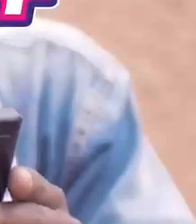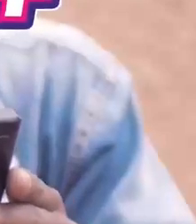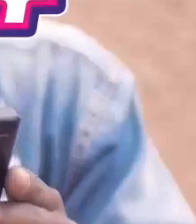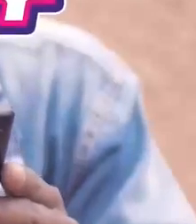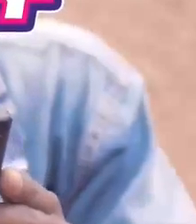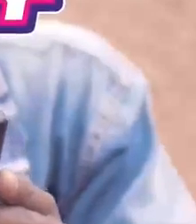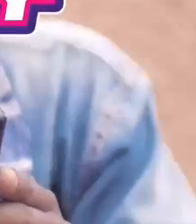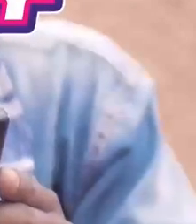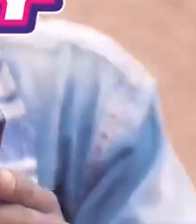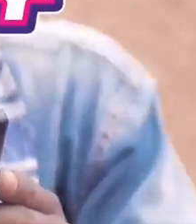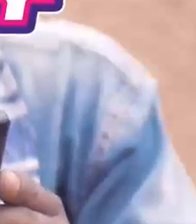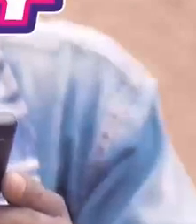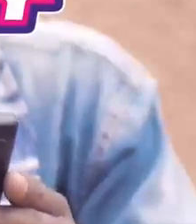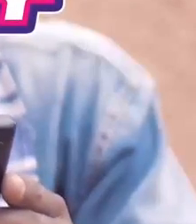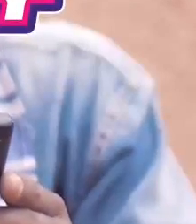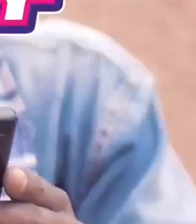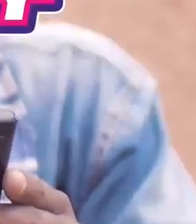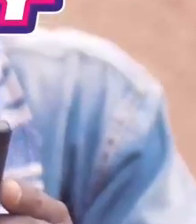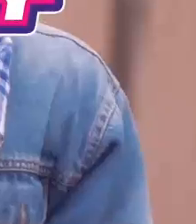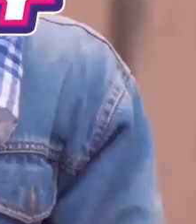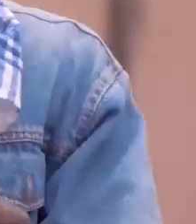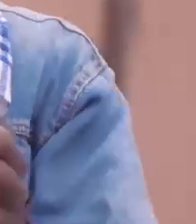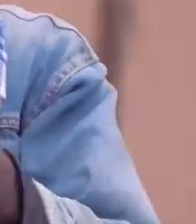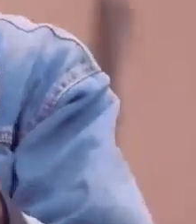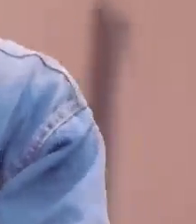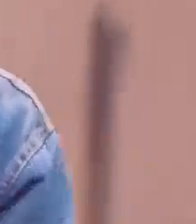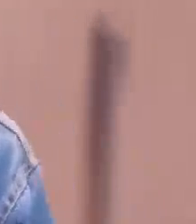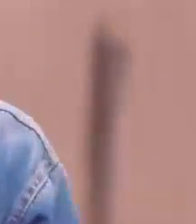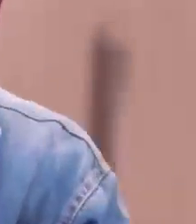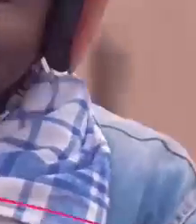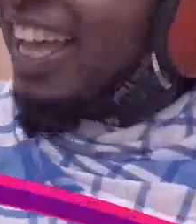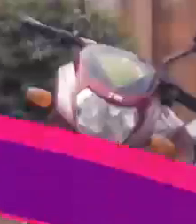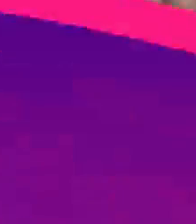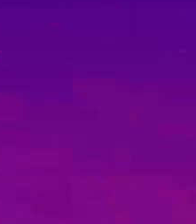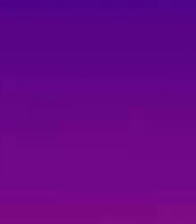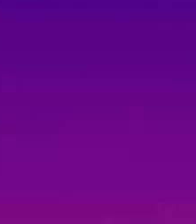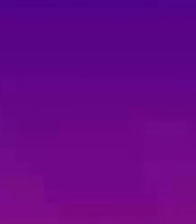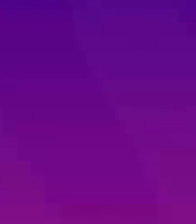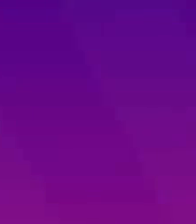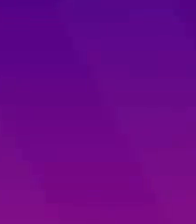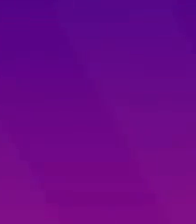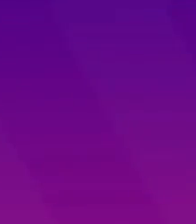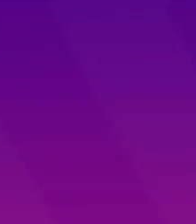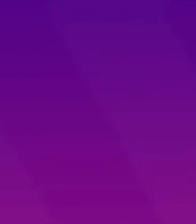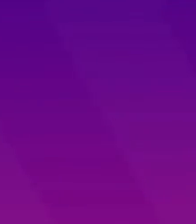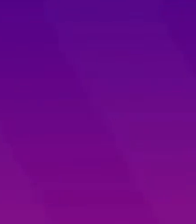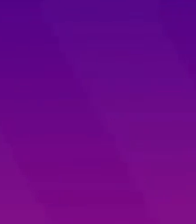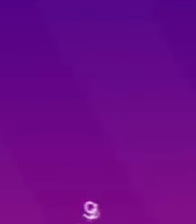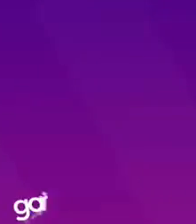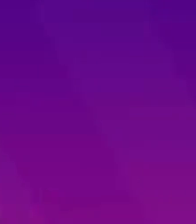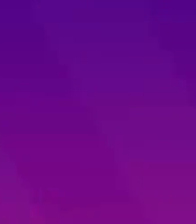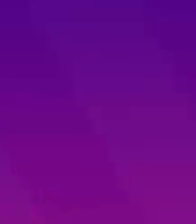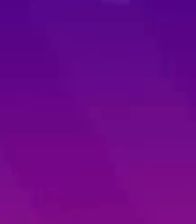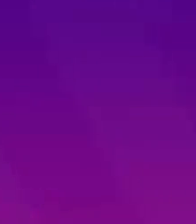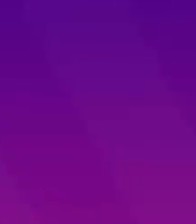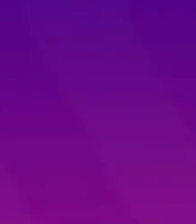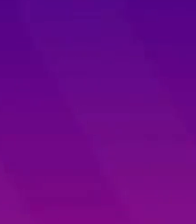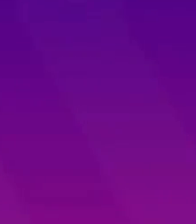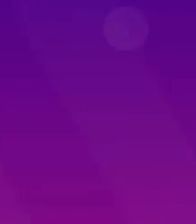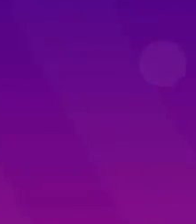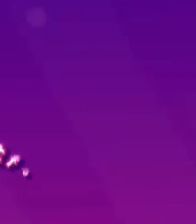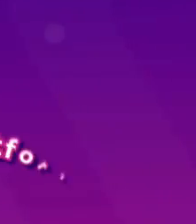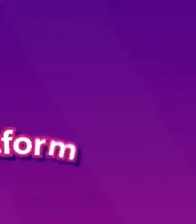I'm going to go to the house. Uhita ubona imikino buri munsi bashyiraho imikino. Ariko tugende niyo kuko ubanza wibogora. Tugende.